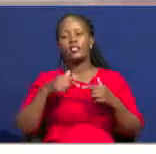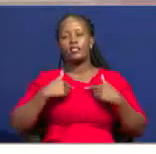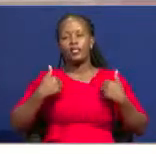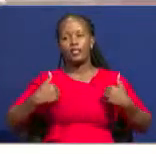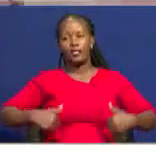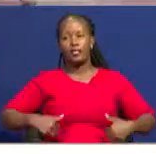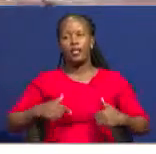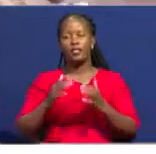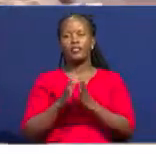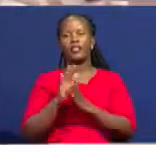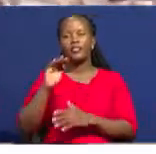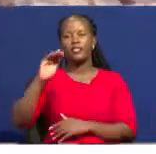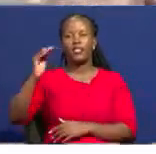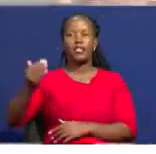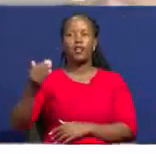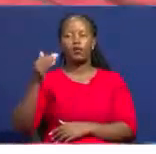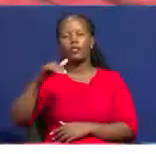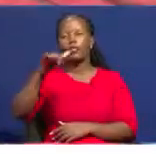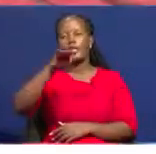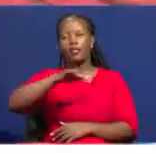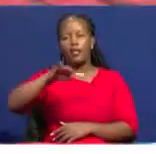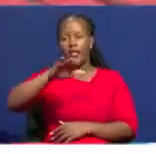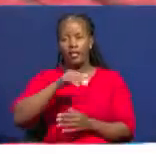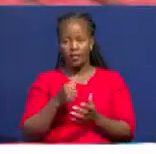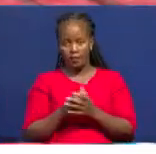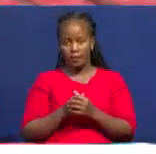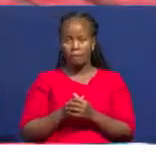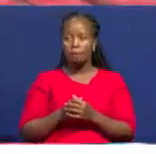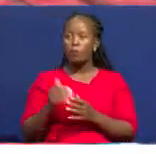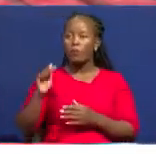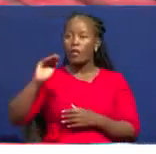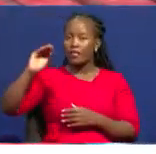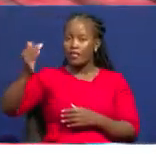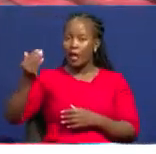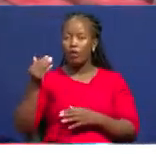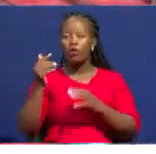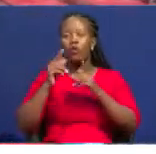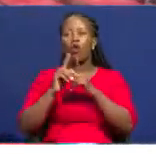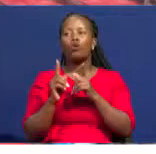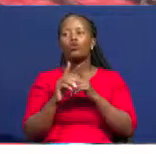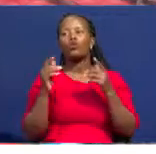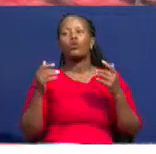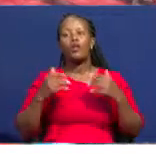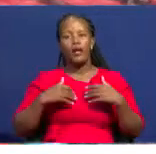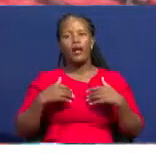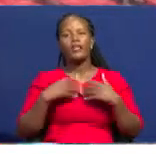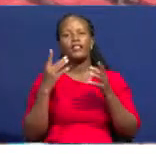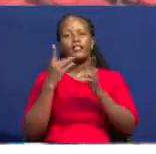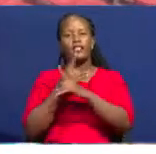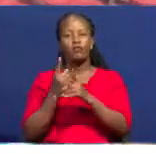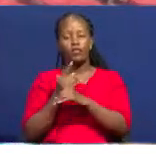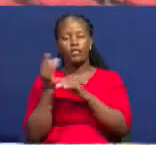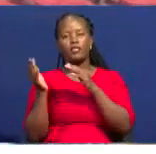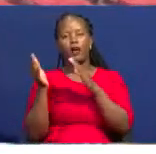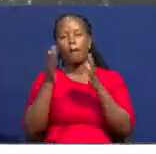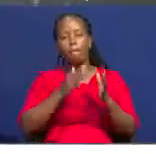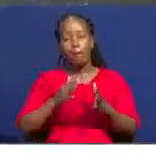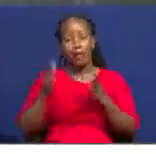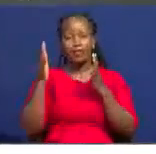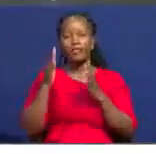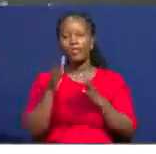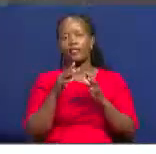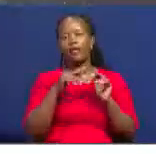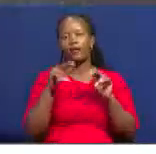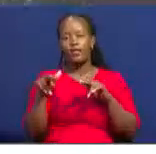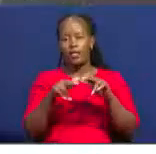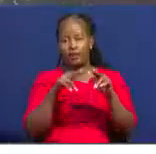la Shishuangbanna mkoani humo. Mji huo ulifanya mbio za mashua za dragoni kwenye mto